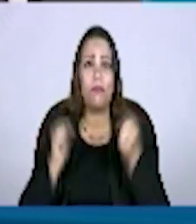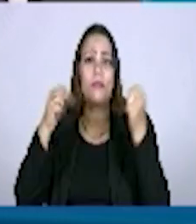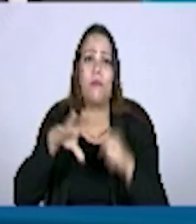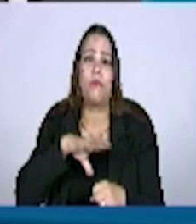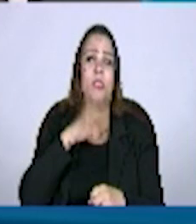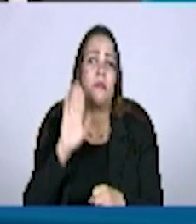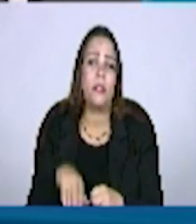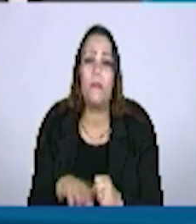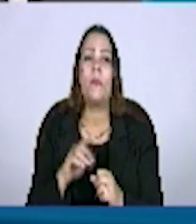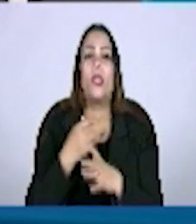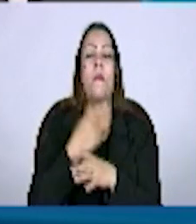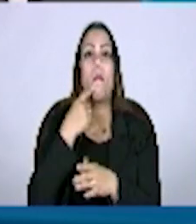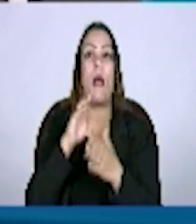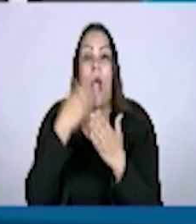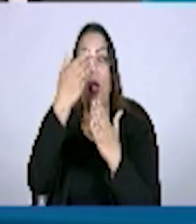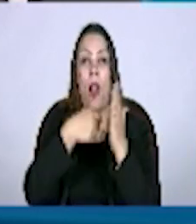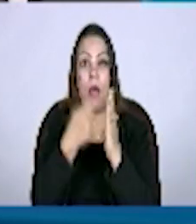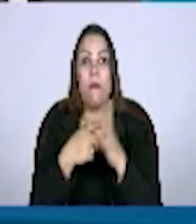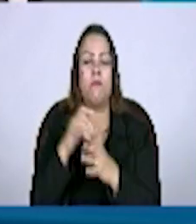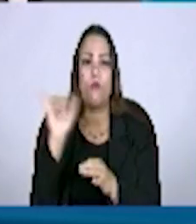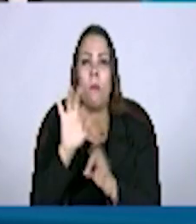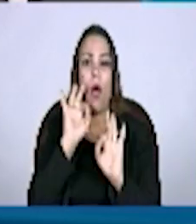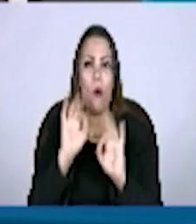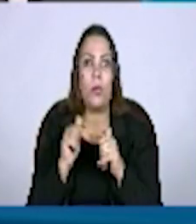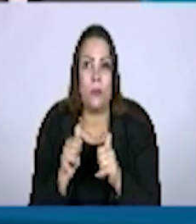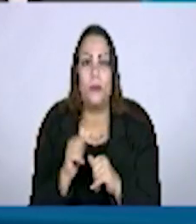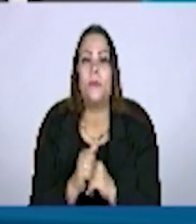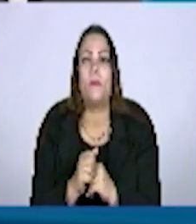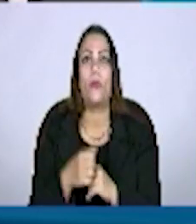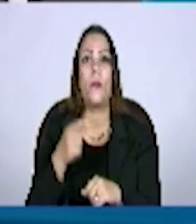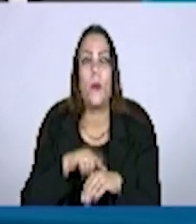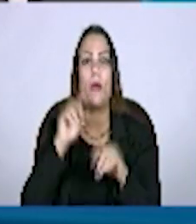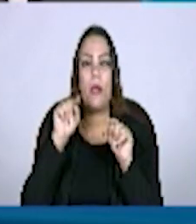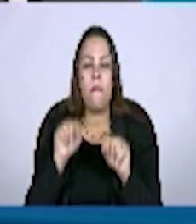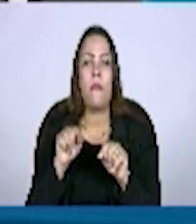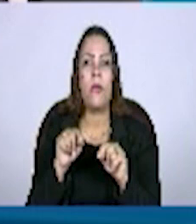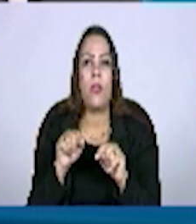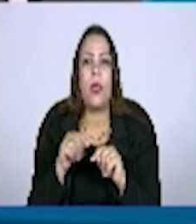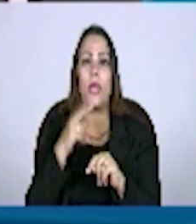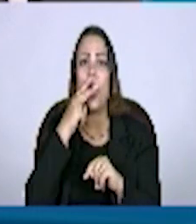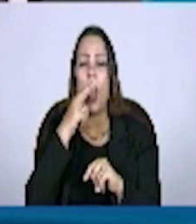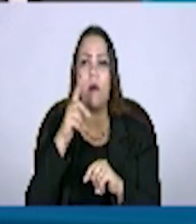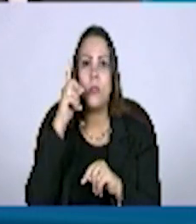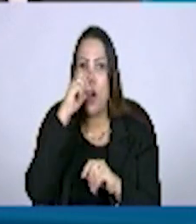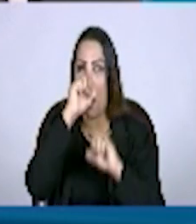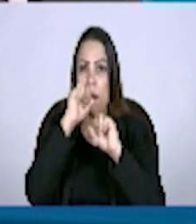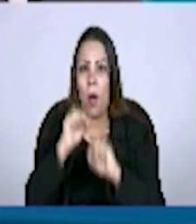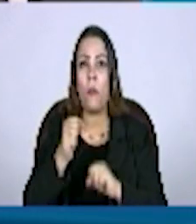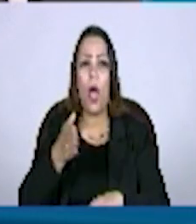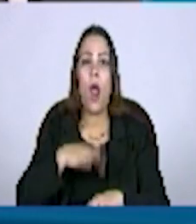وتغضبه طبعا غلاف جريء جدا وفي نقد شديد